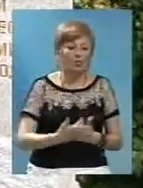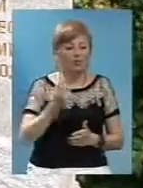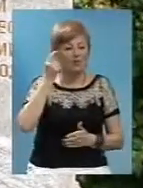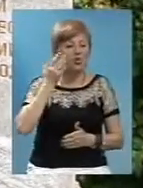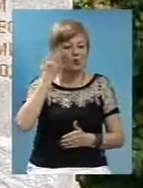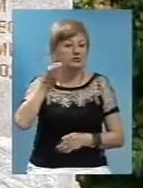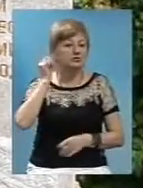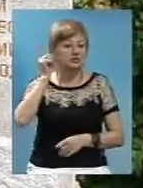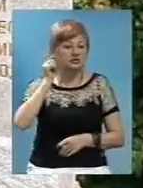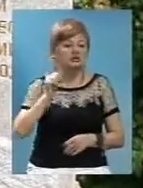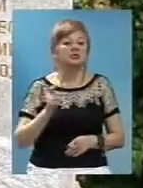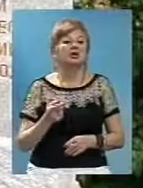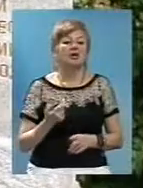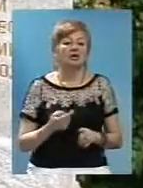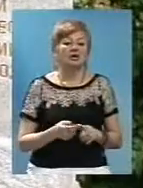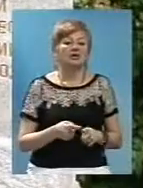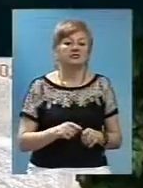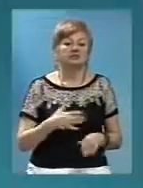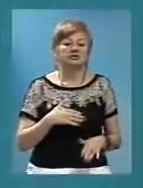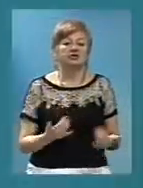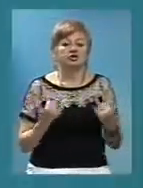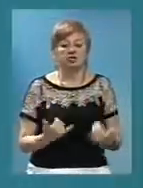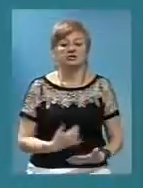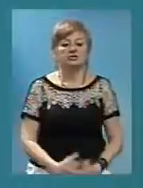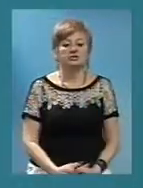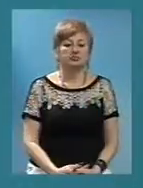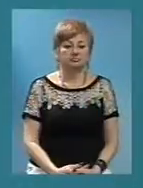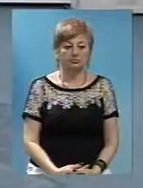давнини, нещодавнього минулого і нашої сучасності.